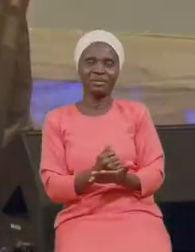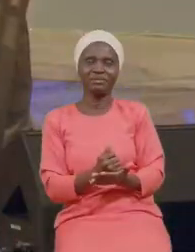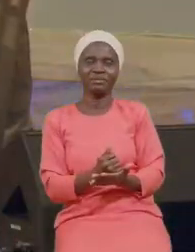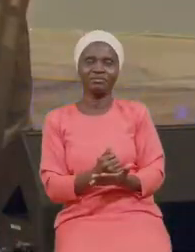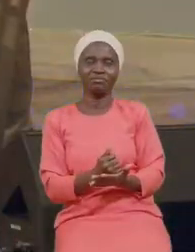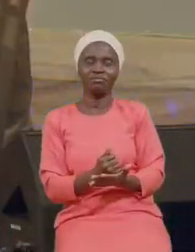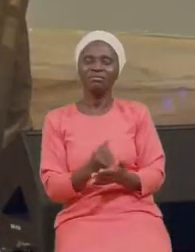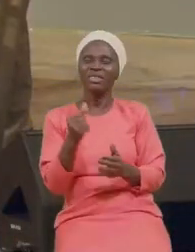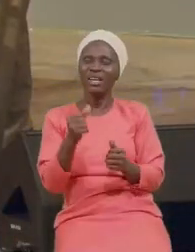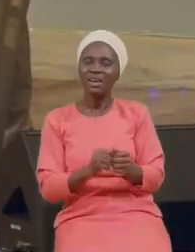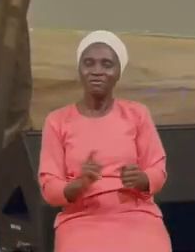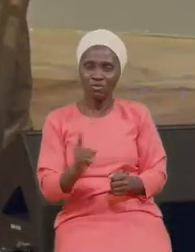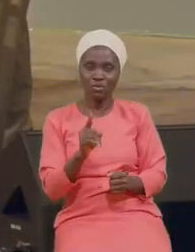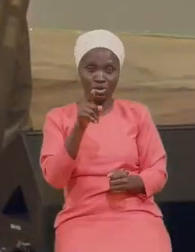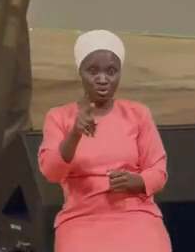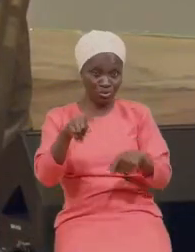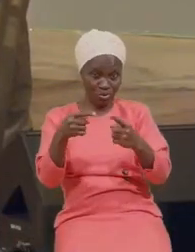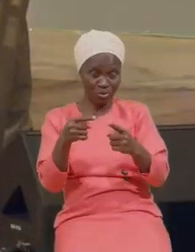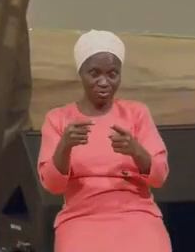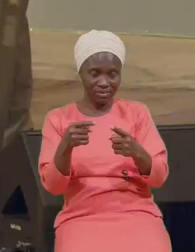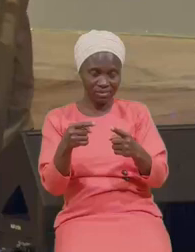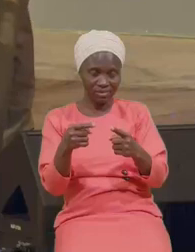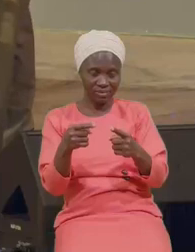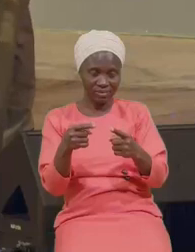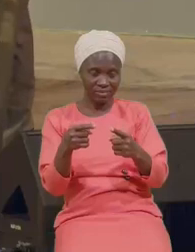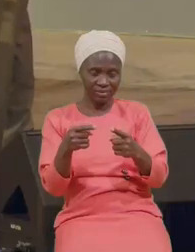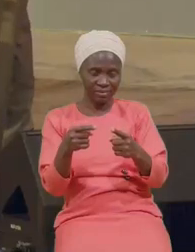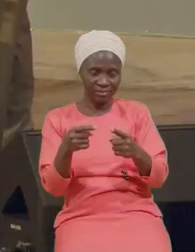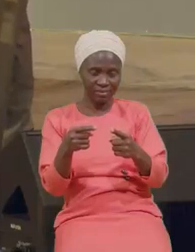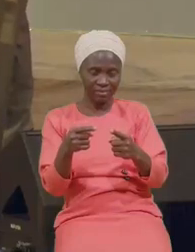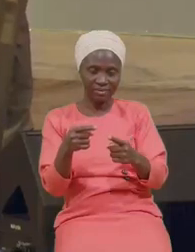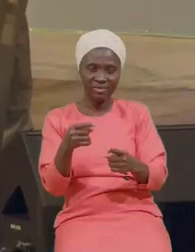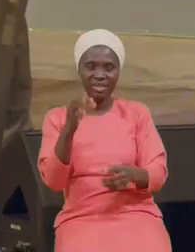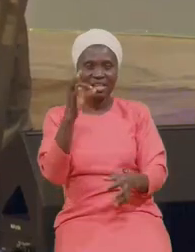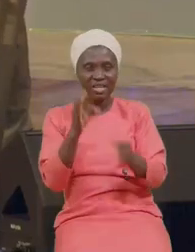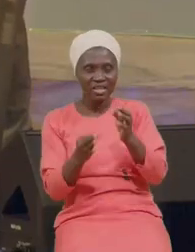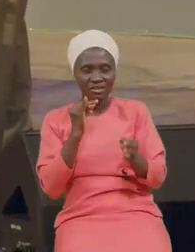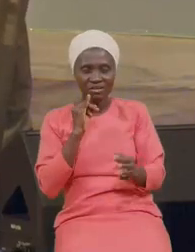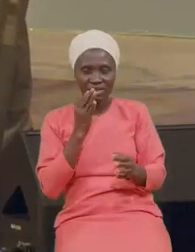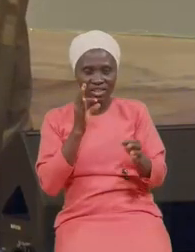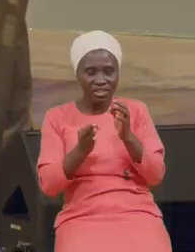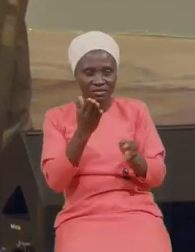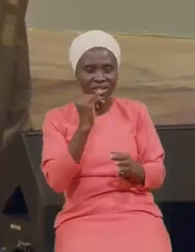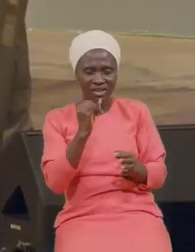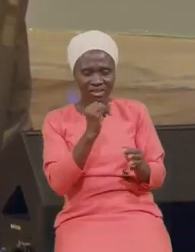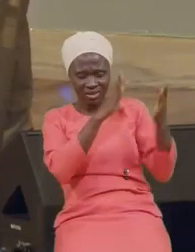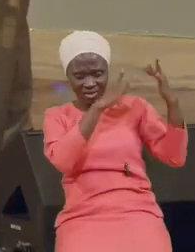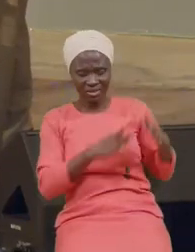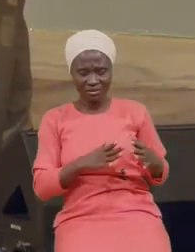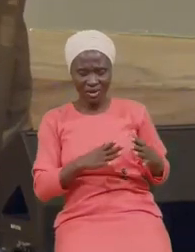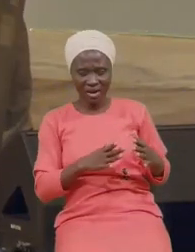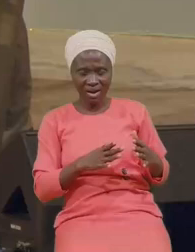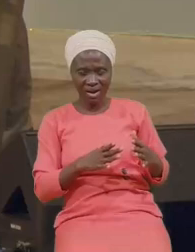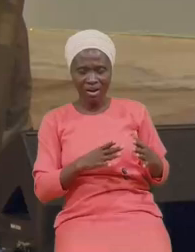partout partout partout tu vas s'il y a un fleuve à ne pas traverser